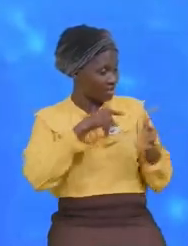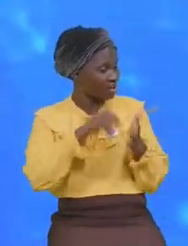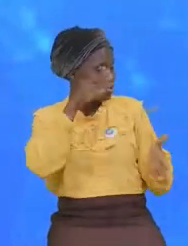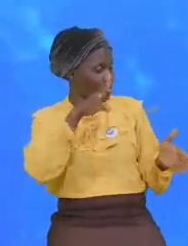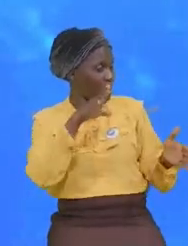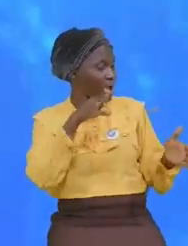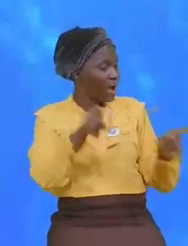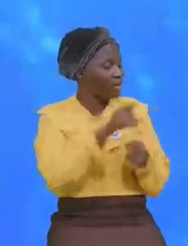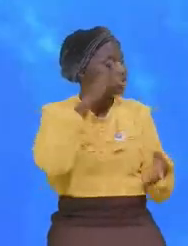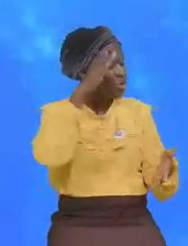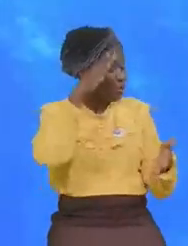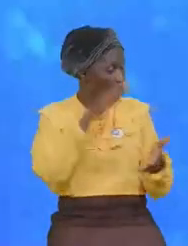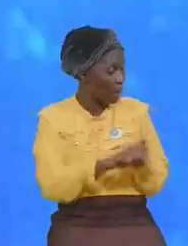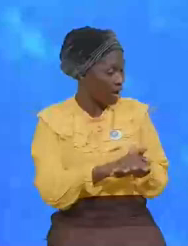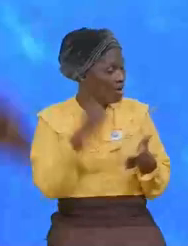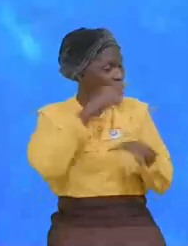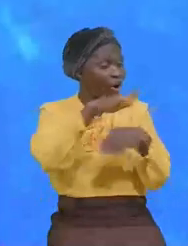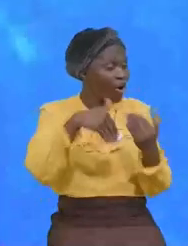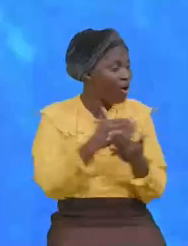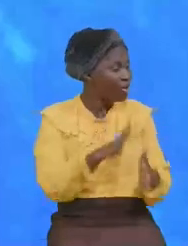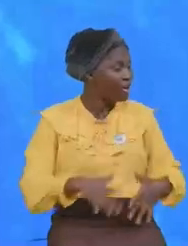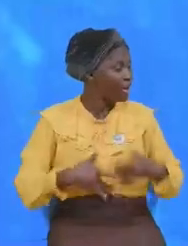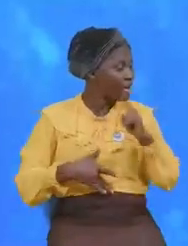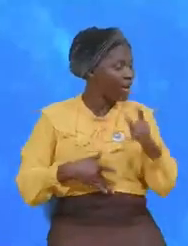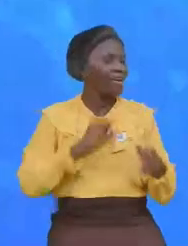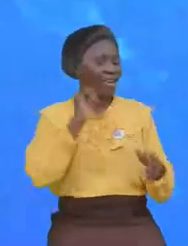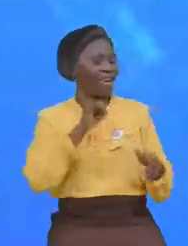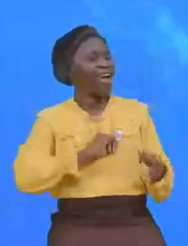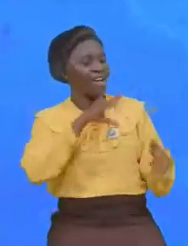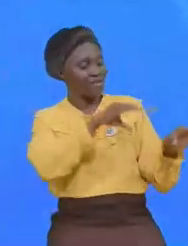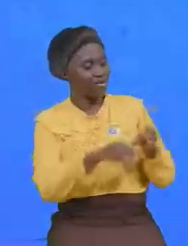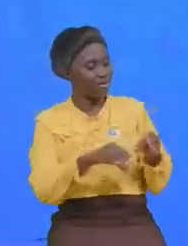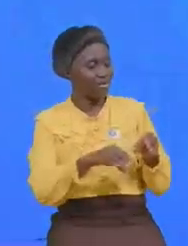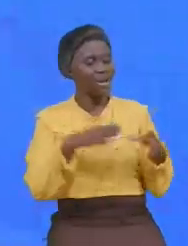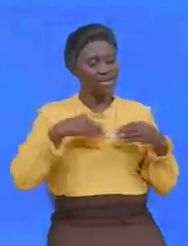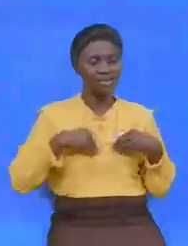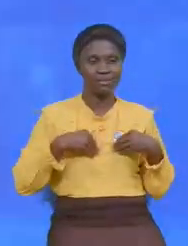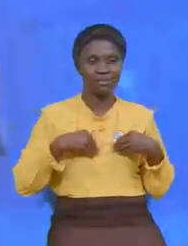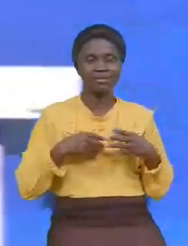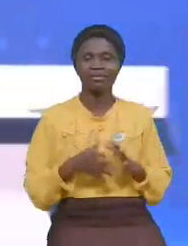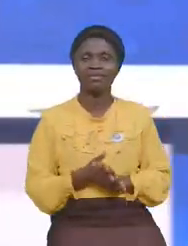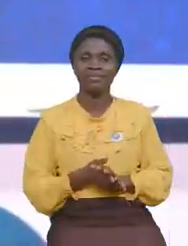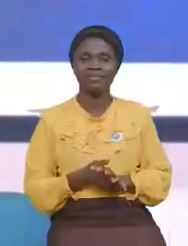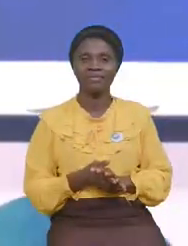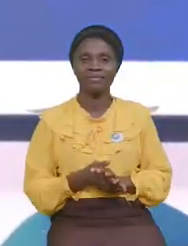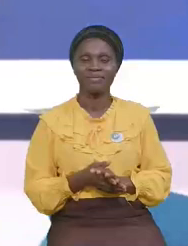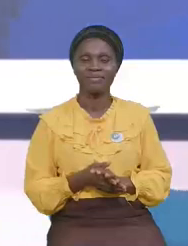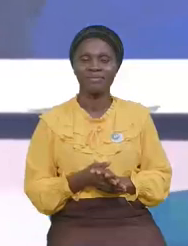la femme là pour être ta femme toute ta vie? Oui, tu dis